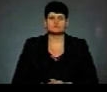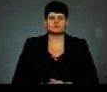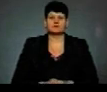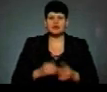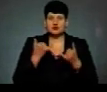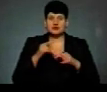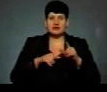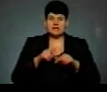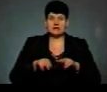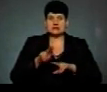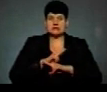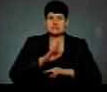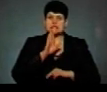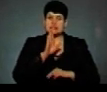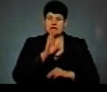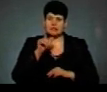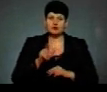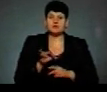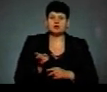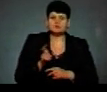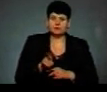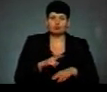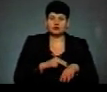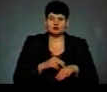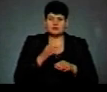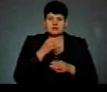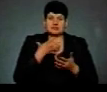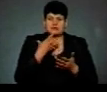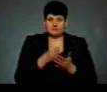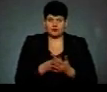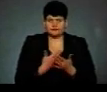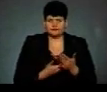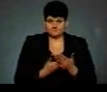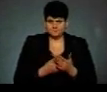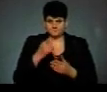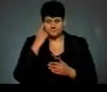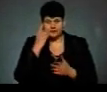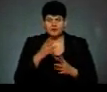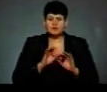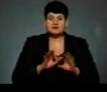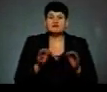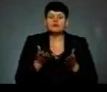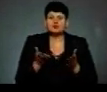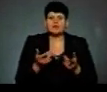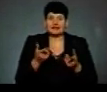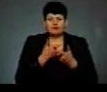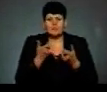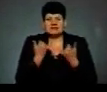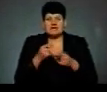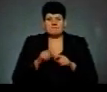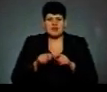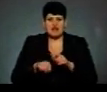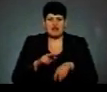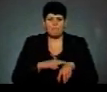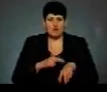Сьогодні рідні загиблої звернулися до поліцейських, щоб озвучити свої версії, каже Олександр Богомол. Він розповів, яку інформацію зараз перевіряє